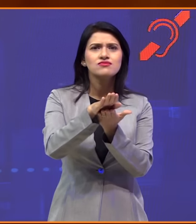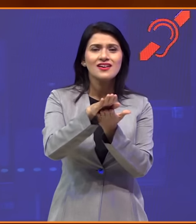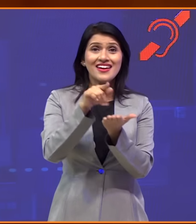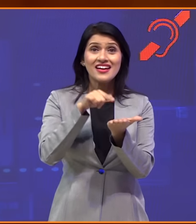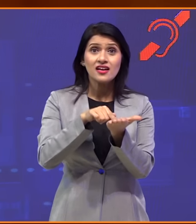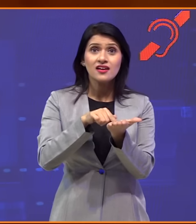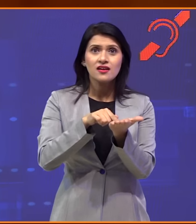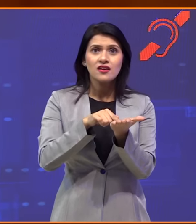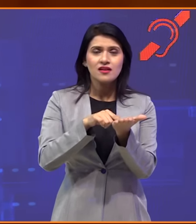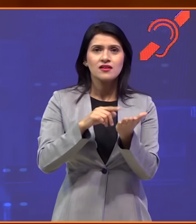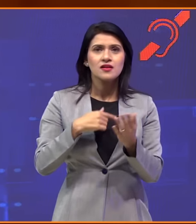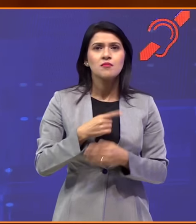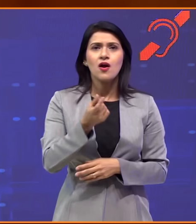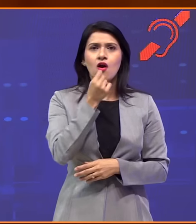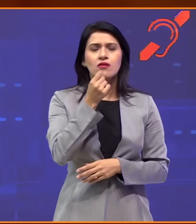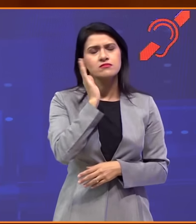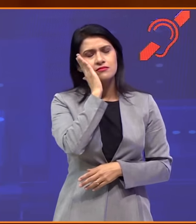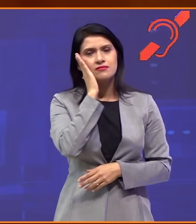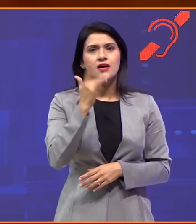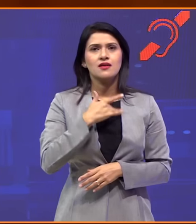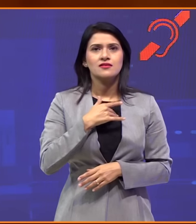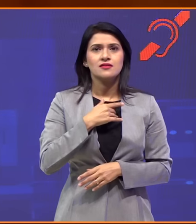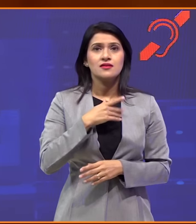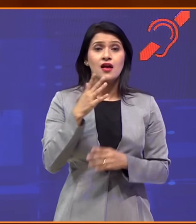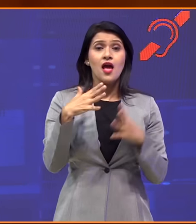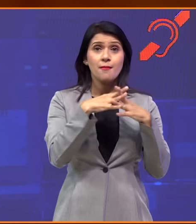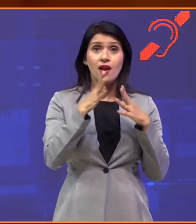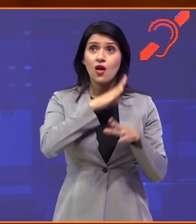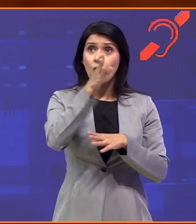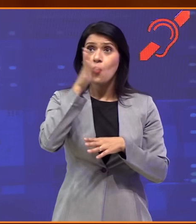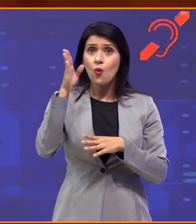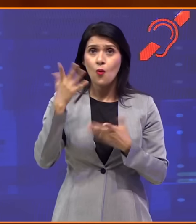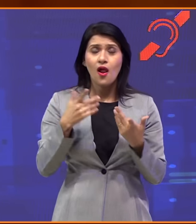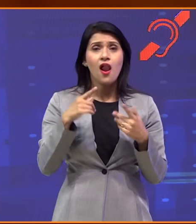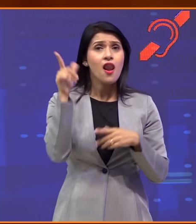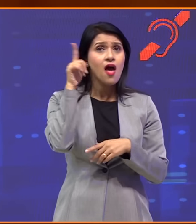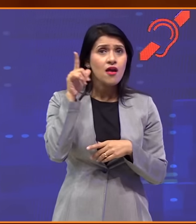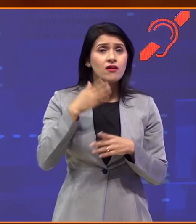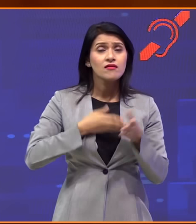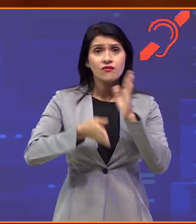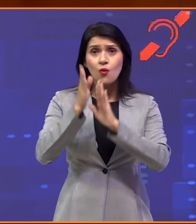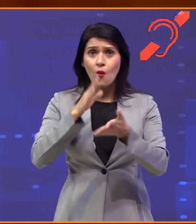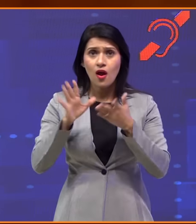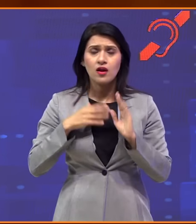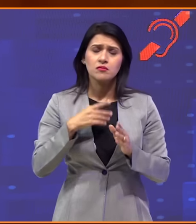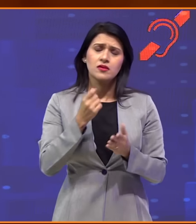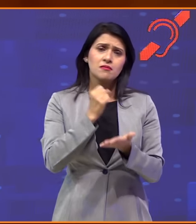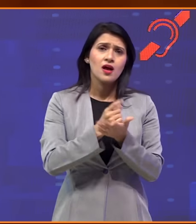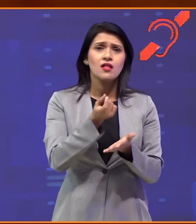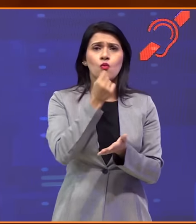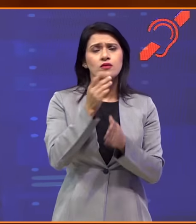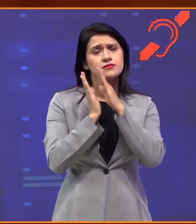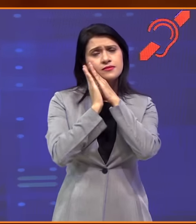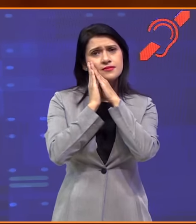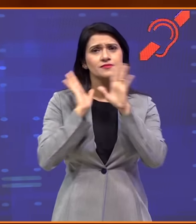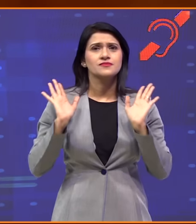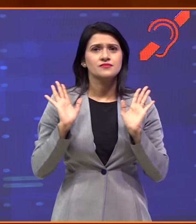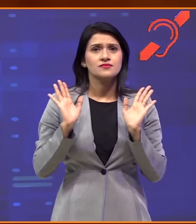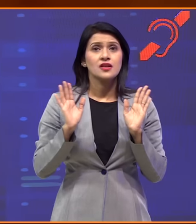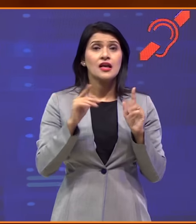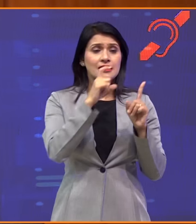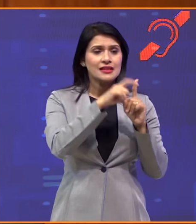टर्बुलेटर लेकर के सो जाता हूं जब मैं अमेरिका वगैरह जाता हूं या लंदन जा रहे होते हैं अगर मान लीजिए दिल्ली से मुंबई जा रहे